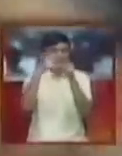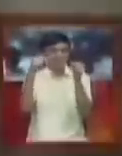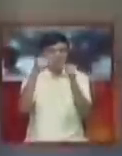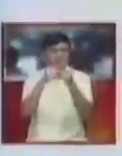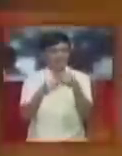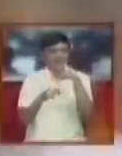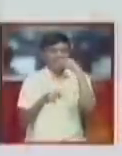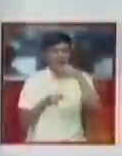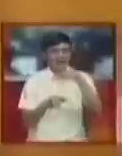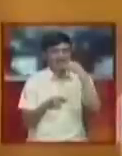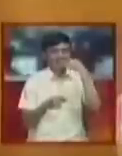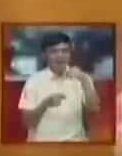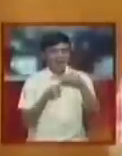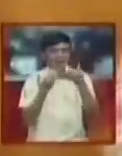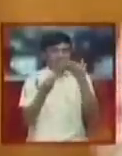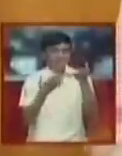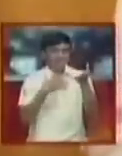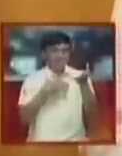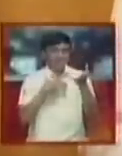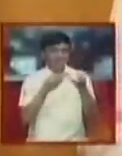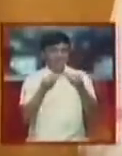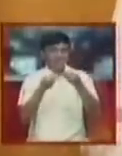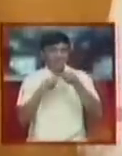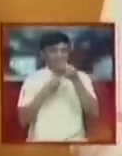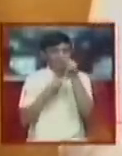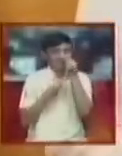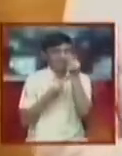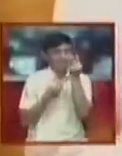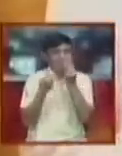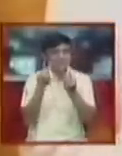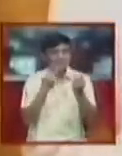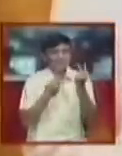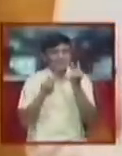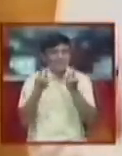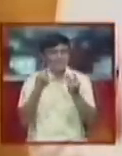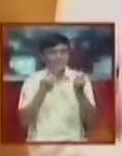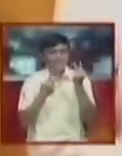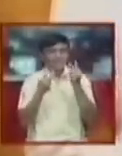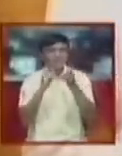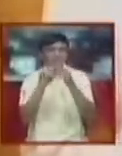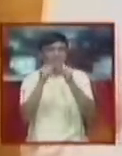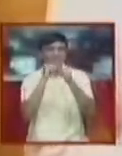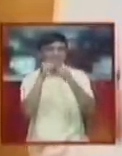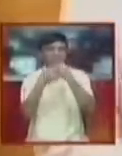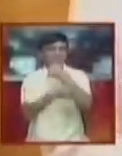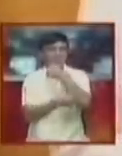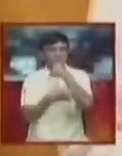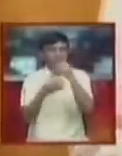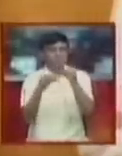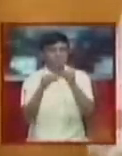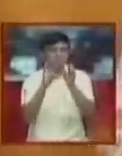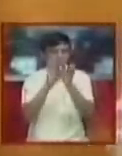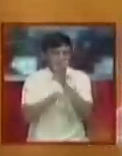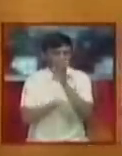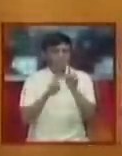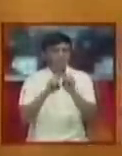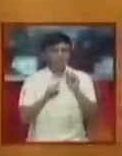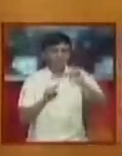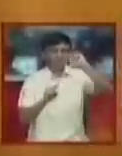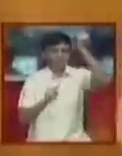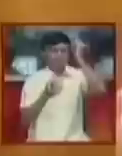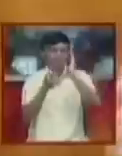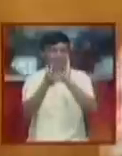ang sabi ay, baka gusto nyo kaming silipin. Hindi nga kami ang pinakamura, pero una naman kami sa